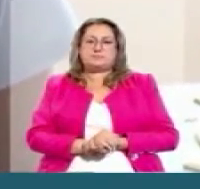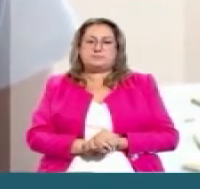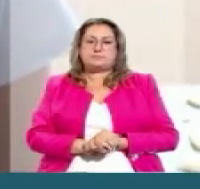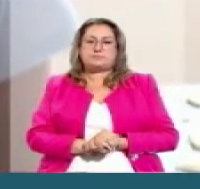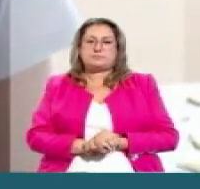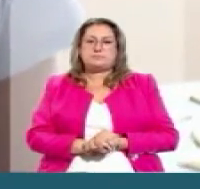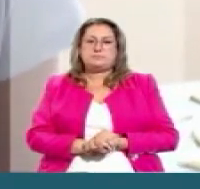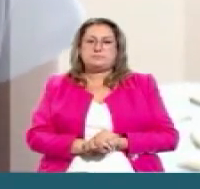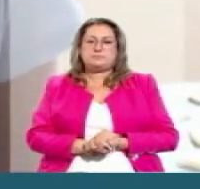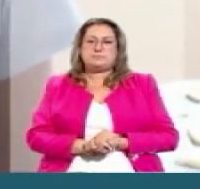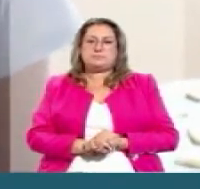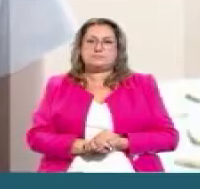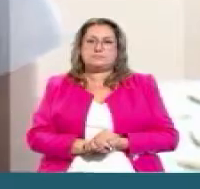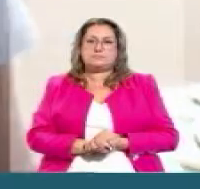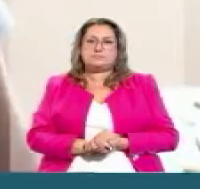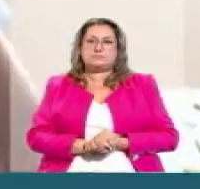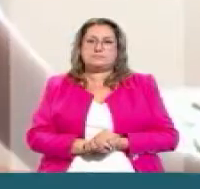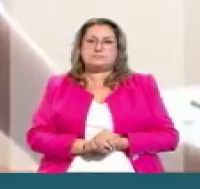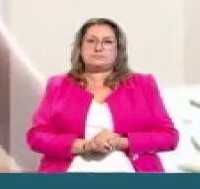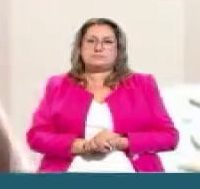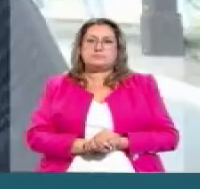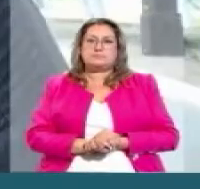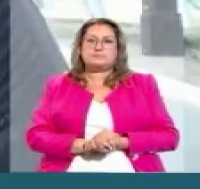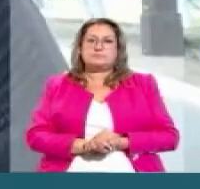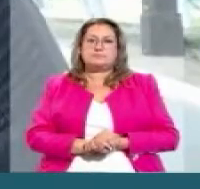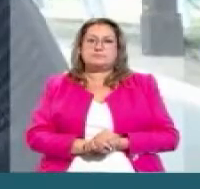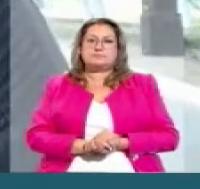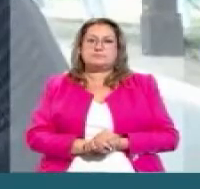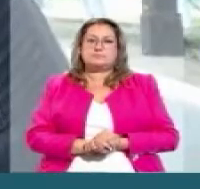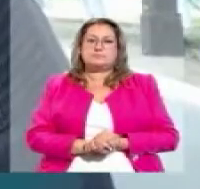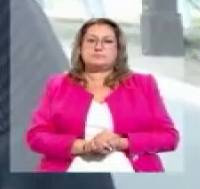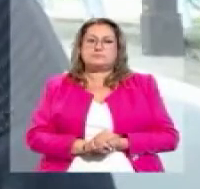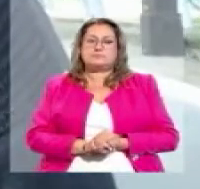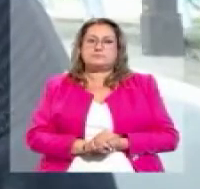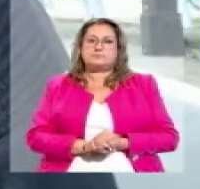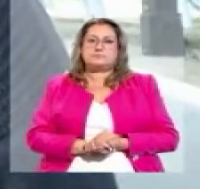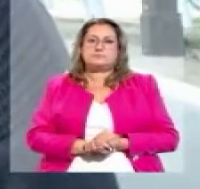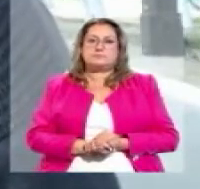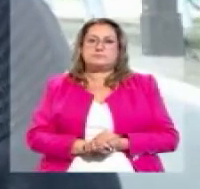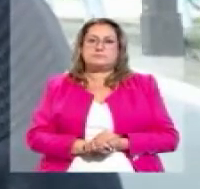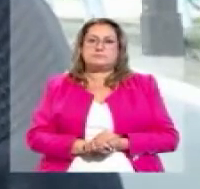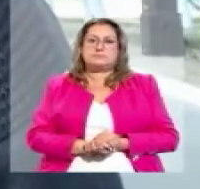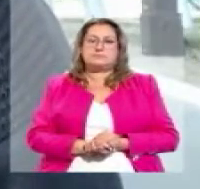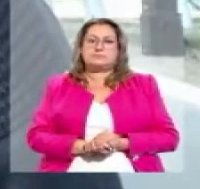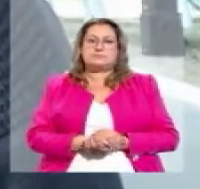болмасын. Басқалар көшелерде осындай мереке бола берсін. Қарамендіге көшіп келдім, 89 жылы көшіп келдім.